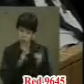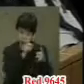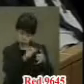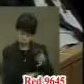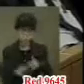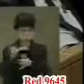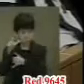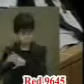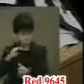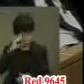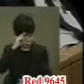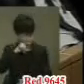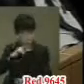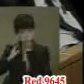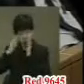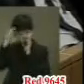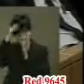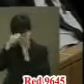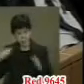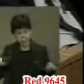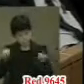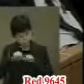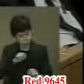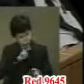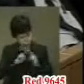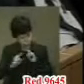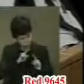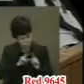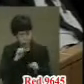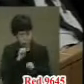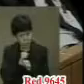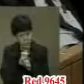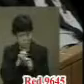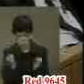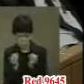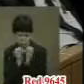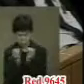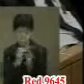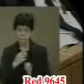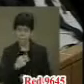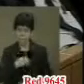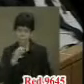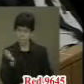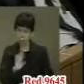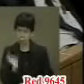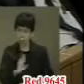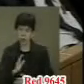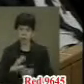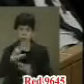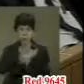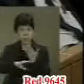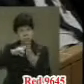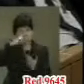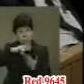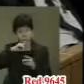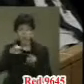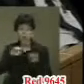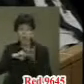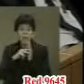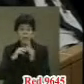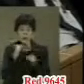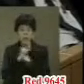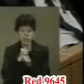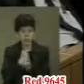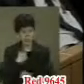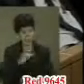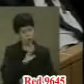านคือหันหน้าเข้าหากันไม่ใช่เผชิญหน้ากันเพราะว่าประเทศของเราไม่ใช่ประเทศ